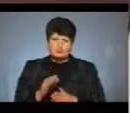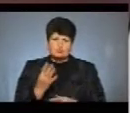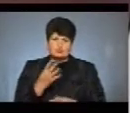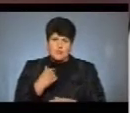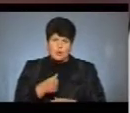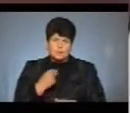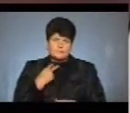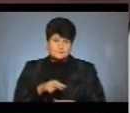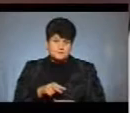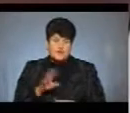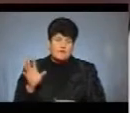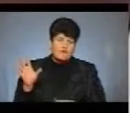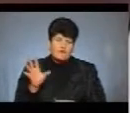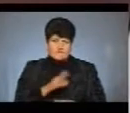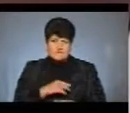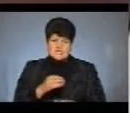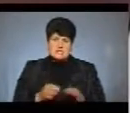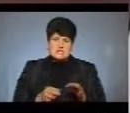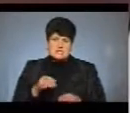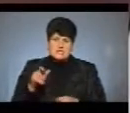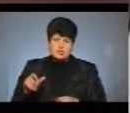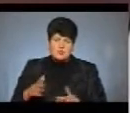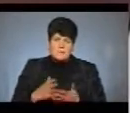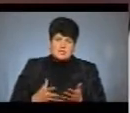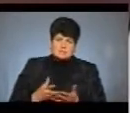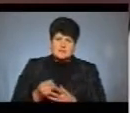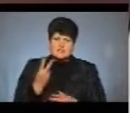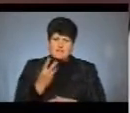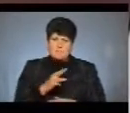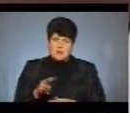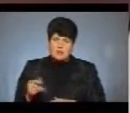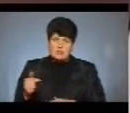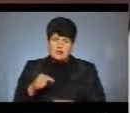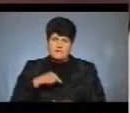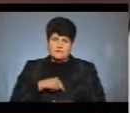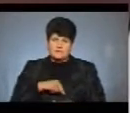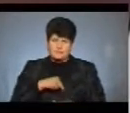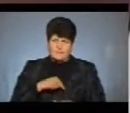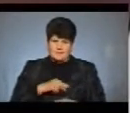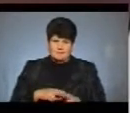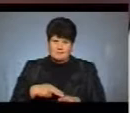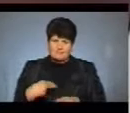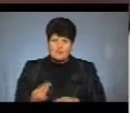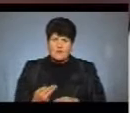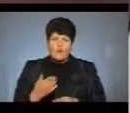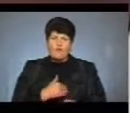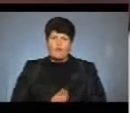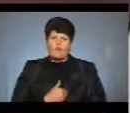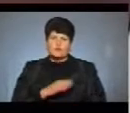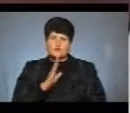роки. Усі засуджені, згідно із рішенням суду, мали сплатити ще 2 мільйони гривень моральної компенсації вдові загиблого Наталії